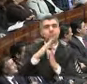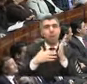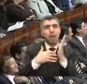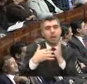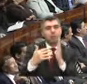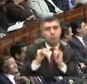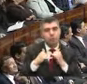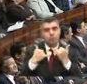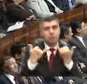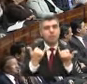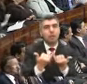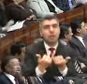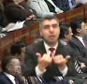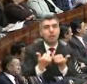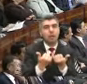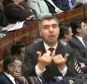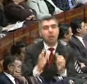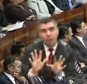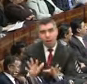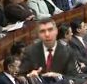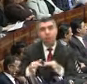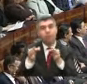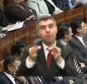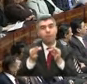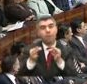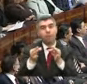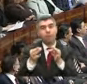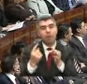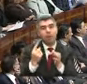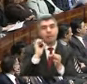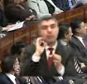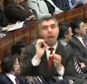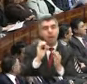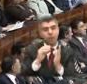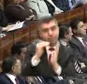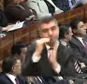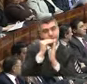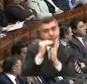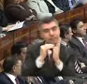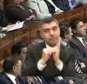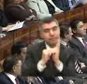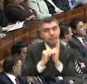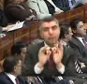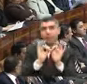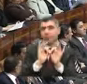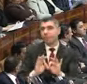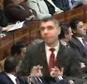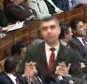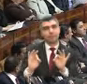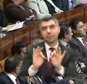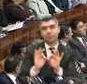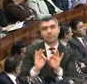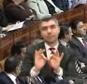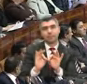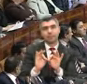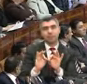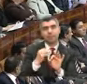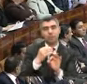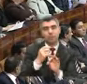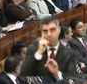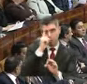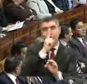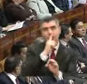الاداري لم تكن هناك ضمنه هذه النقطة التي كنا نظن أن حسم أمرها. نتمنى السيد الوزير